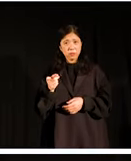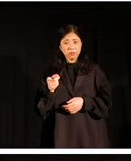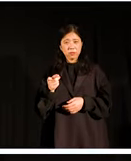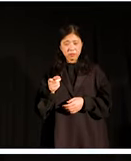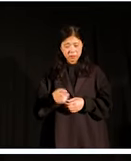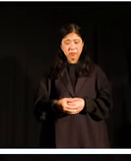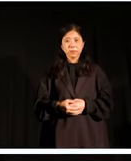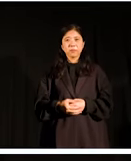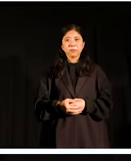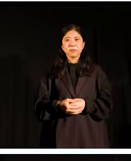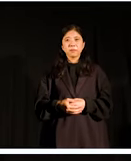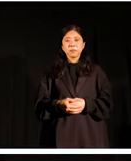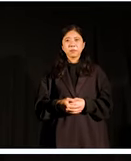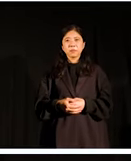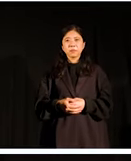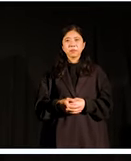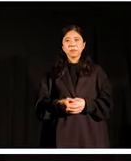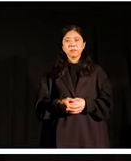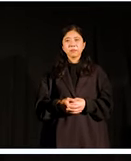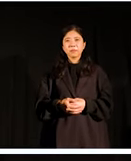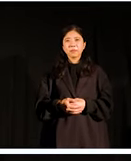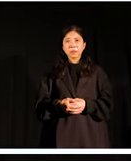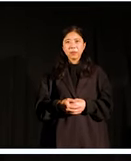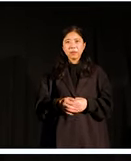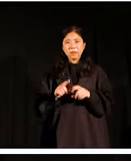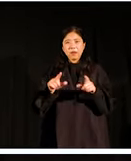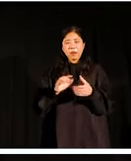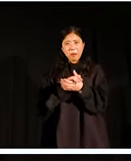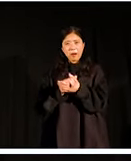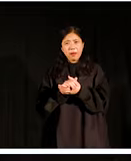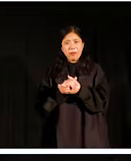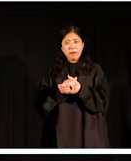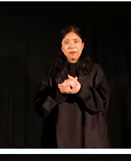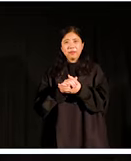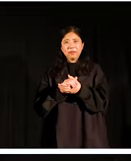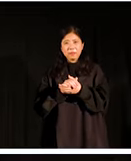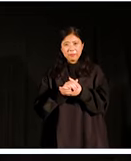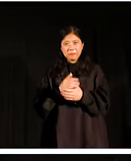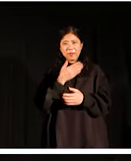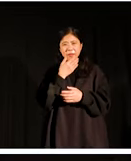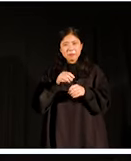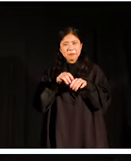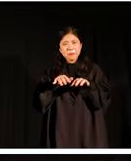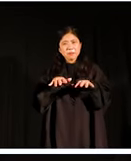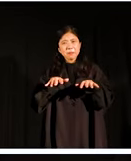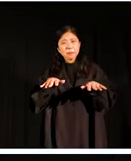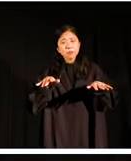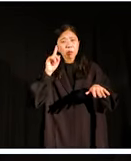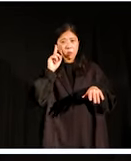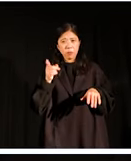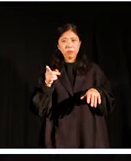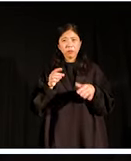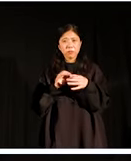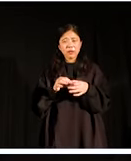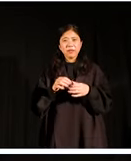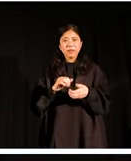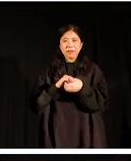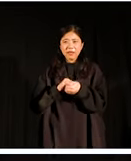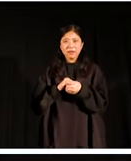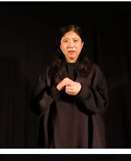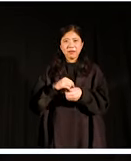やっぱりあの絶対こう持ち続けていると周りに広がっていくと思いますのであの是非これから